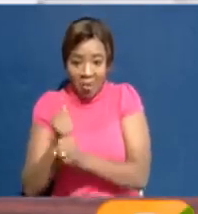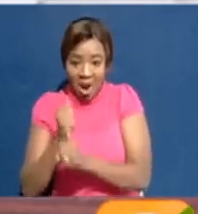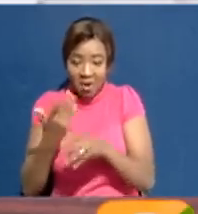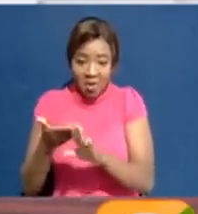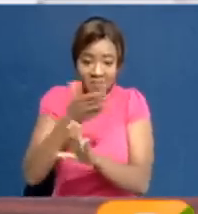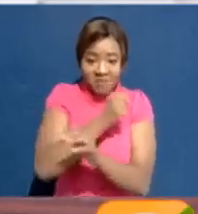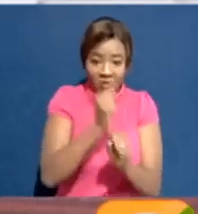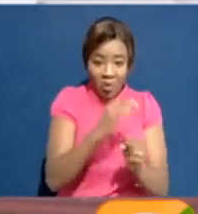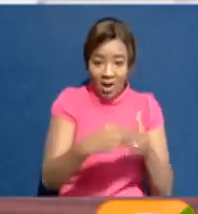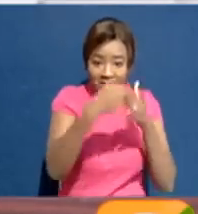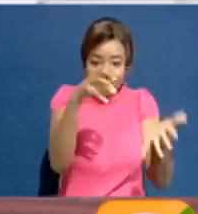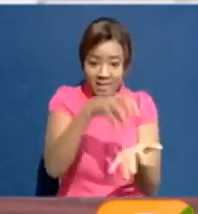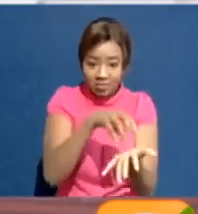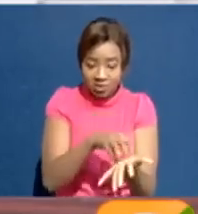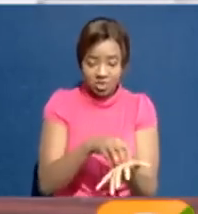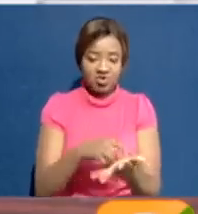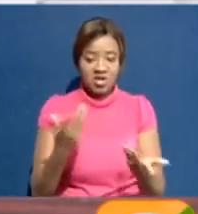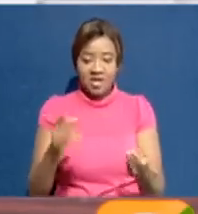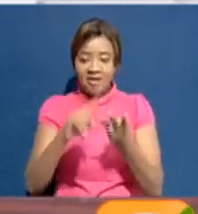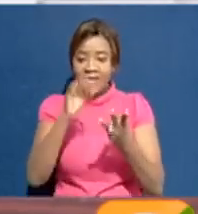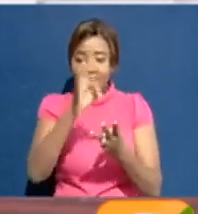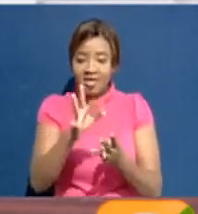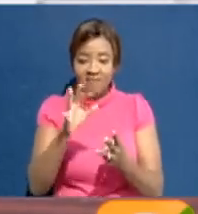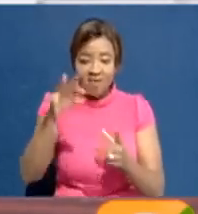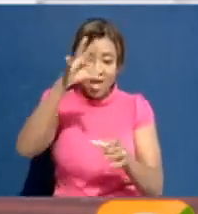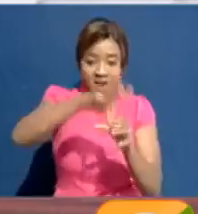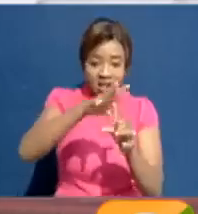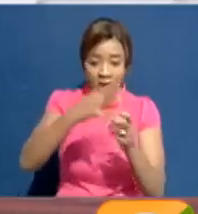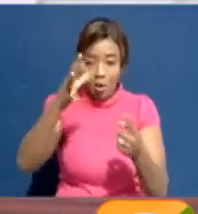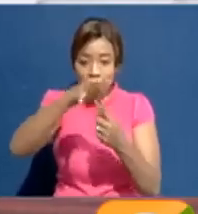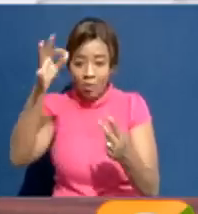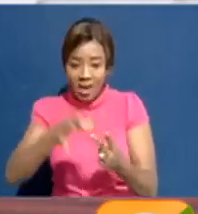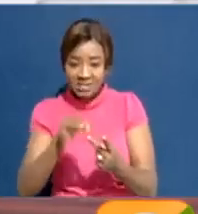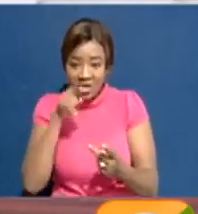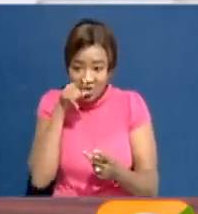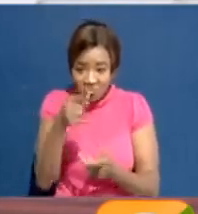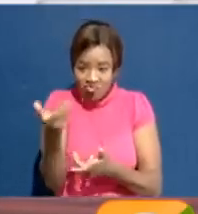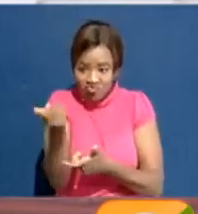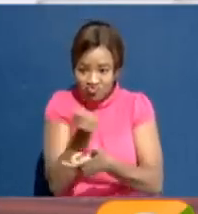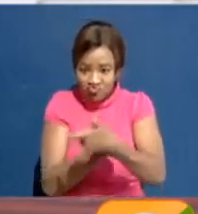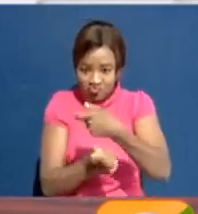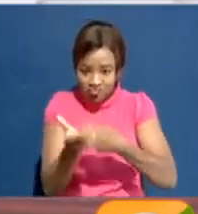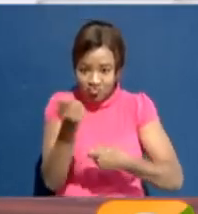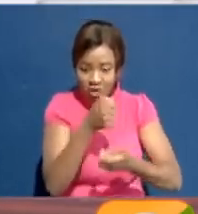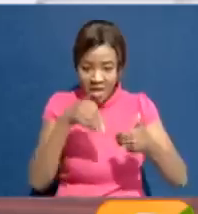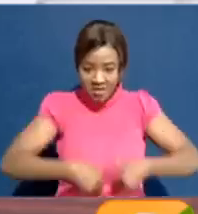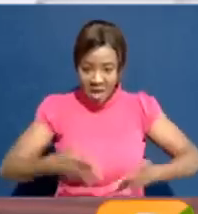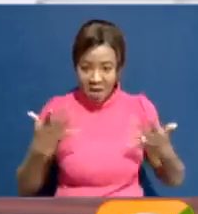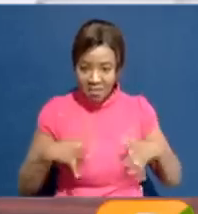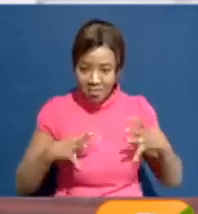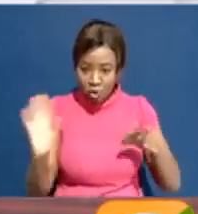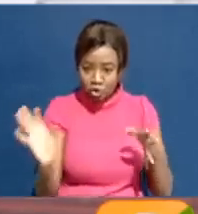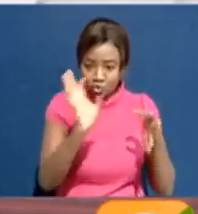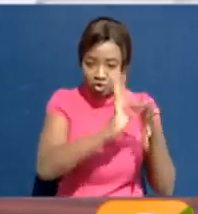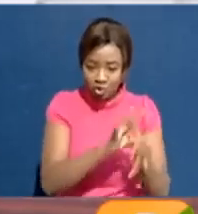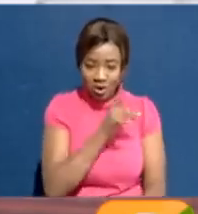leader, elected or not elected, who is recruiting young people in this